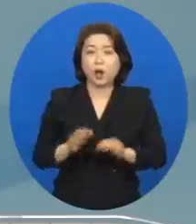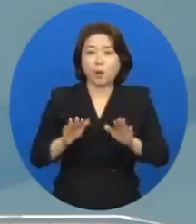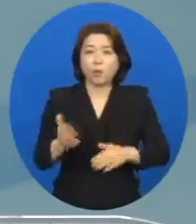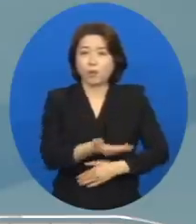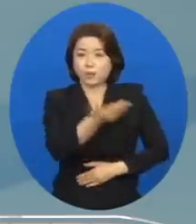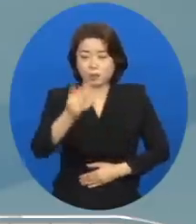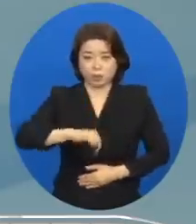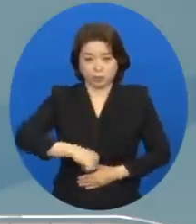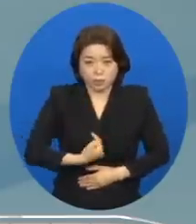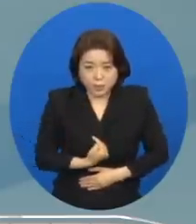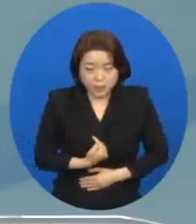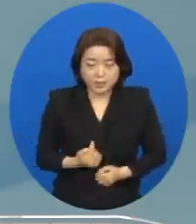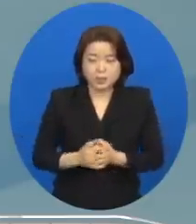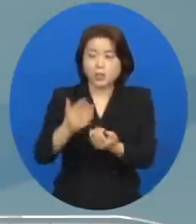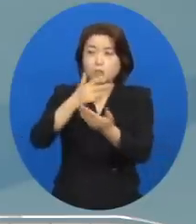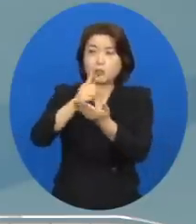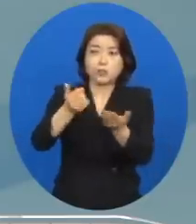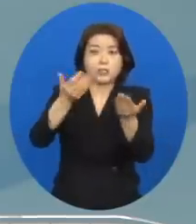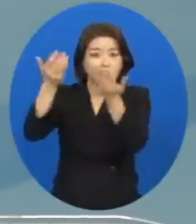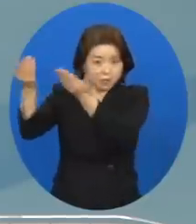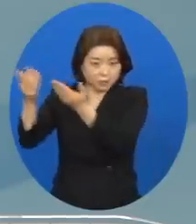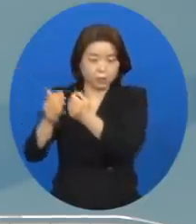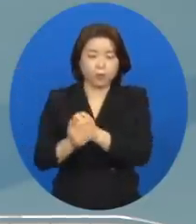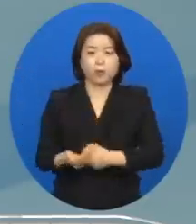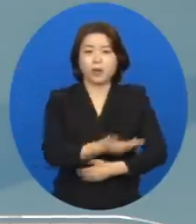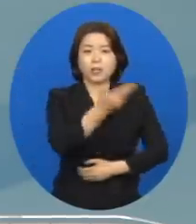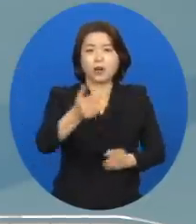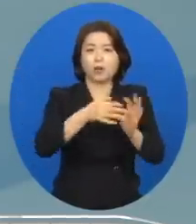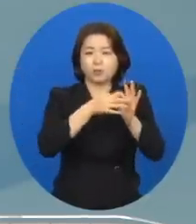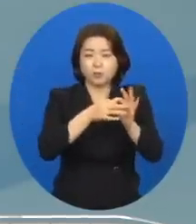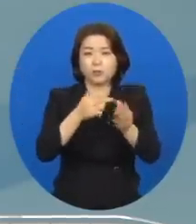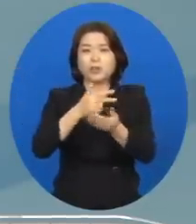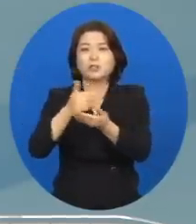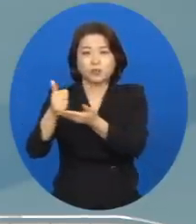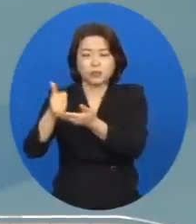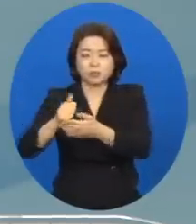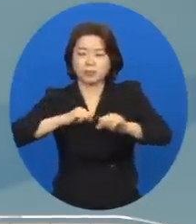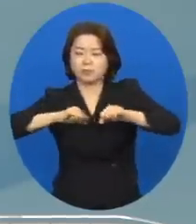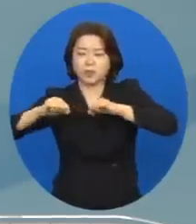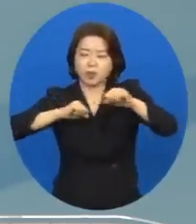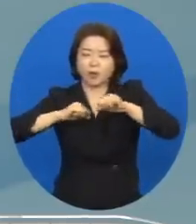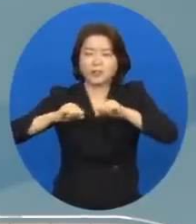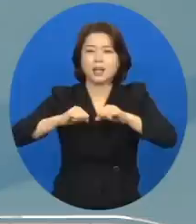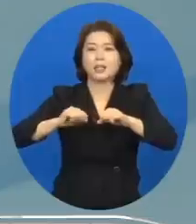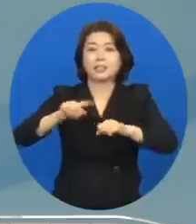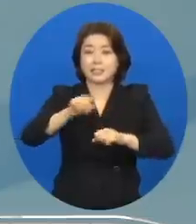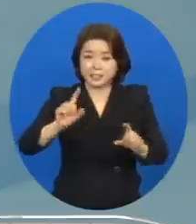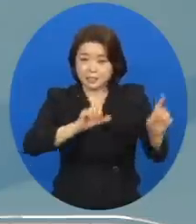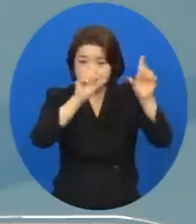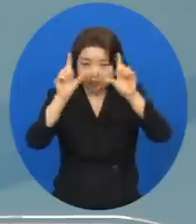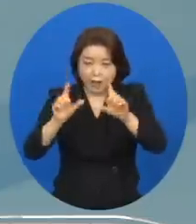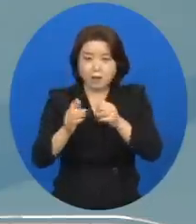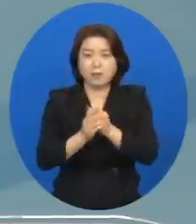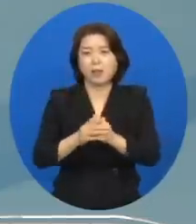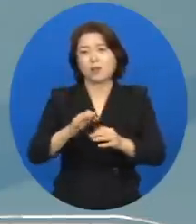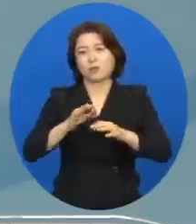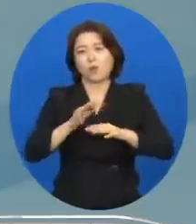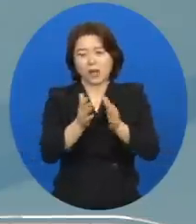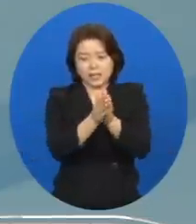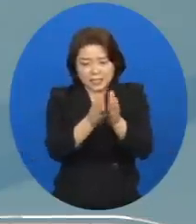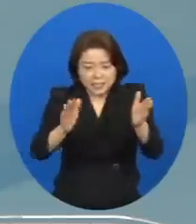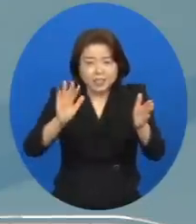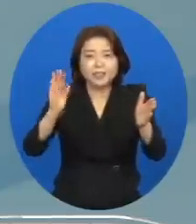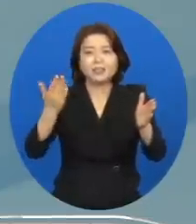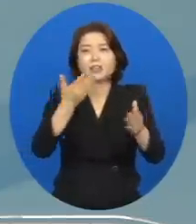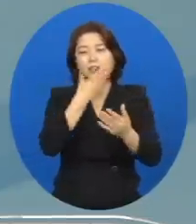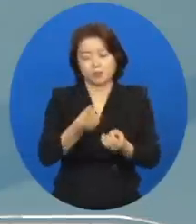여러분 자신을 주님께 드리고 여러분을 통하여 주님이 역사하시는 삶의 놀라운 시작이 되기를